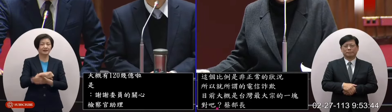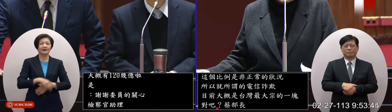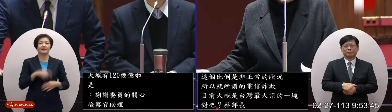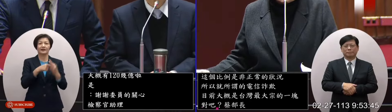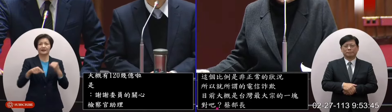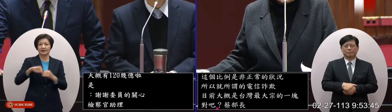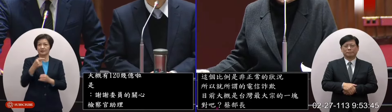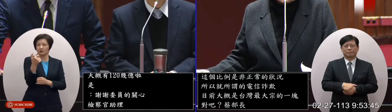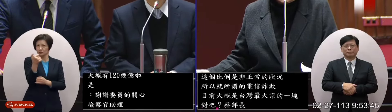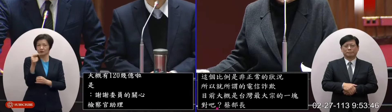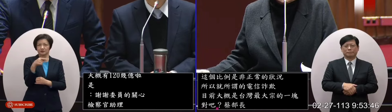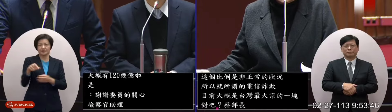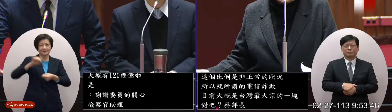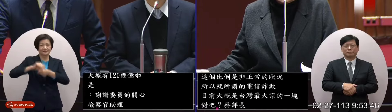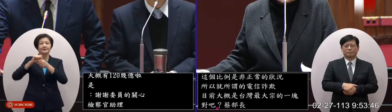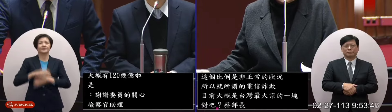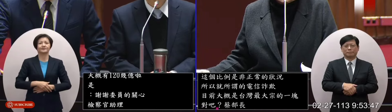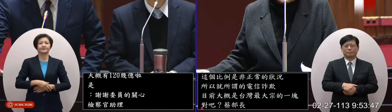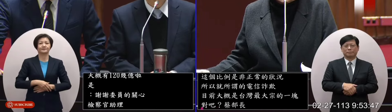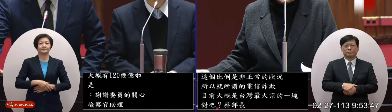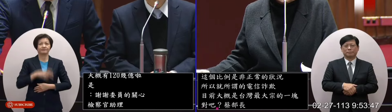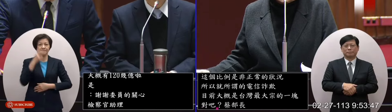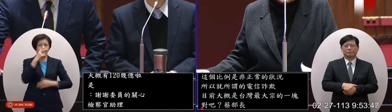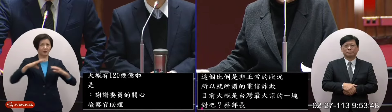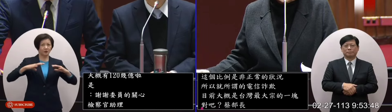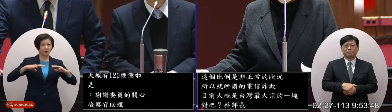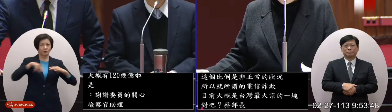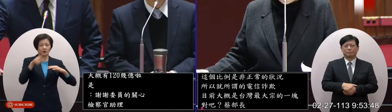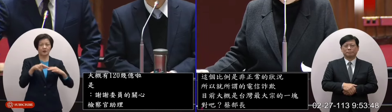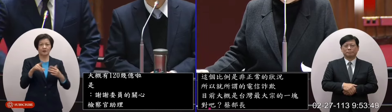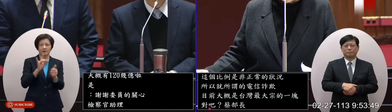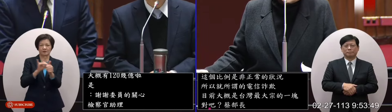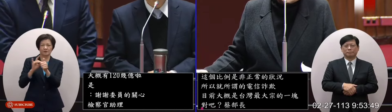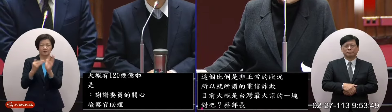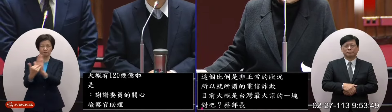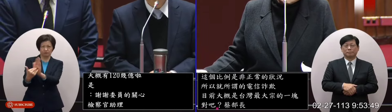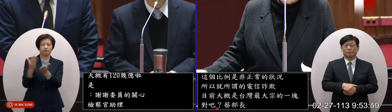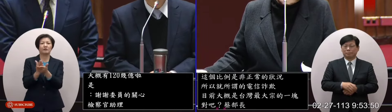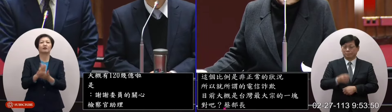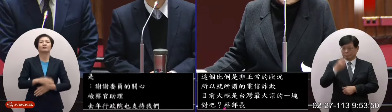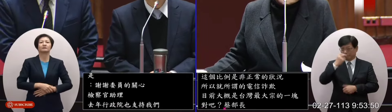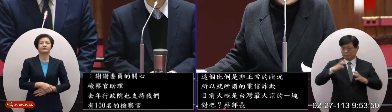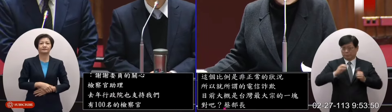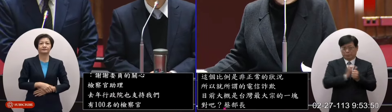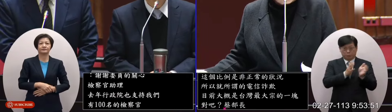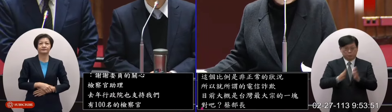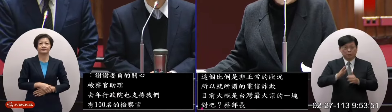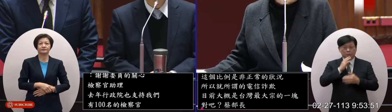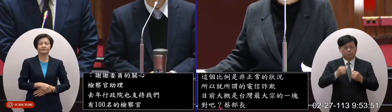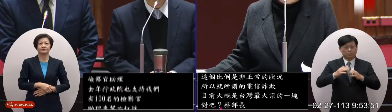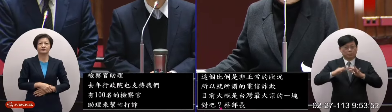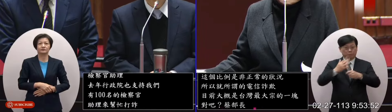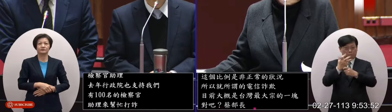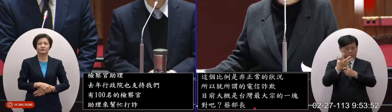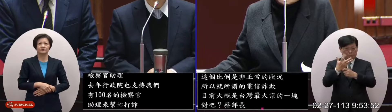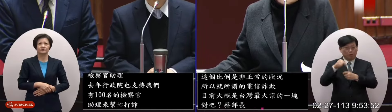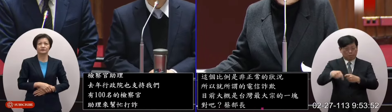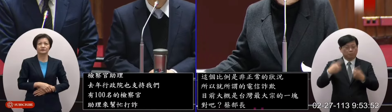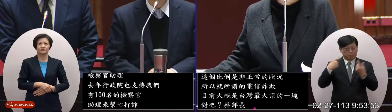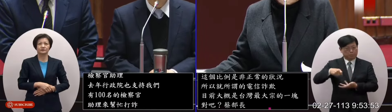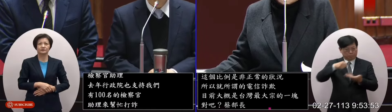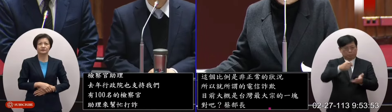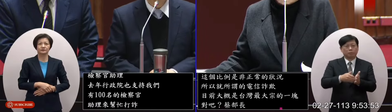150名，所以对检察官这个打诈的效率来讲，一定会提升的。 所以检察官助理是在民国88年其实就有